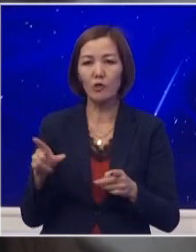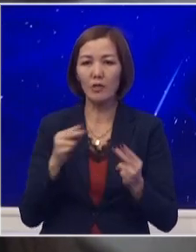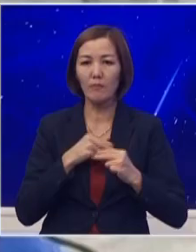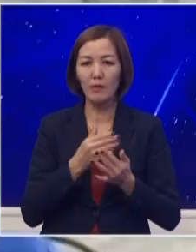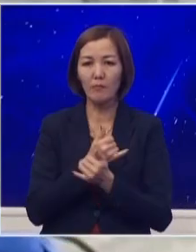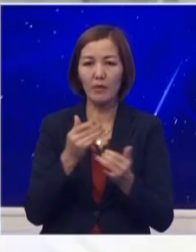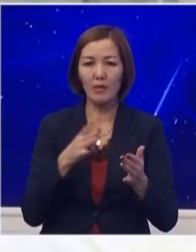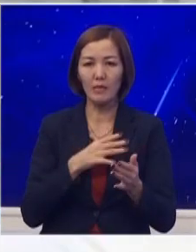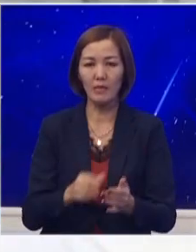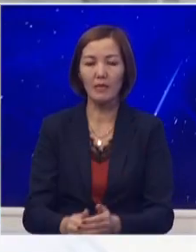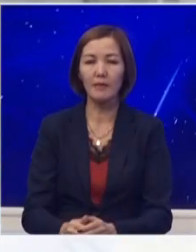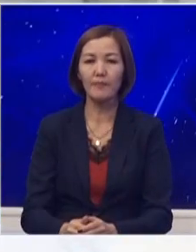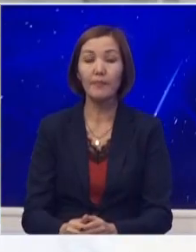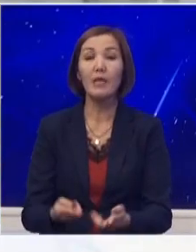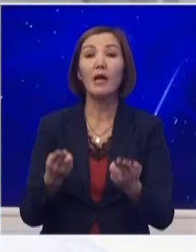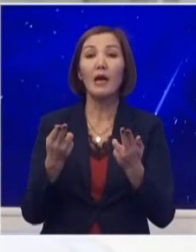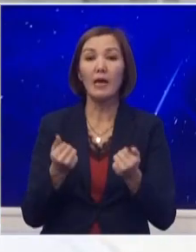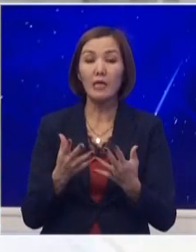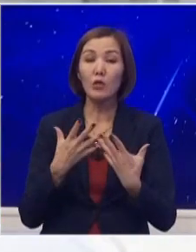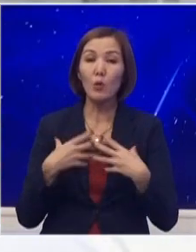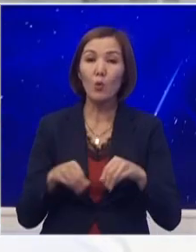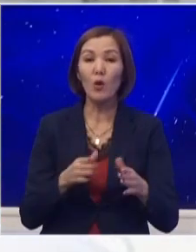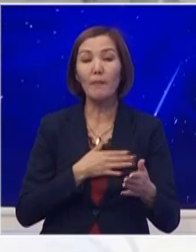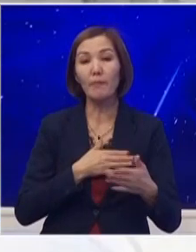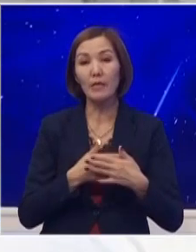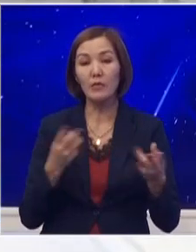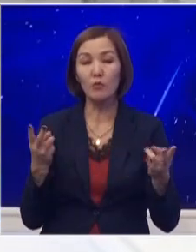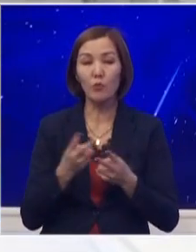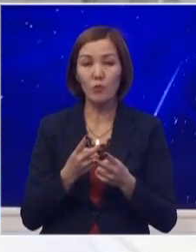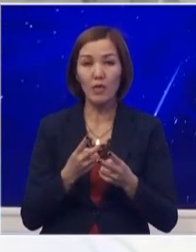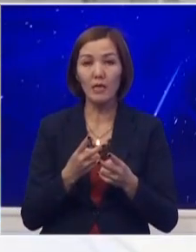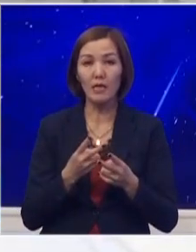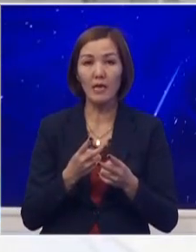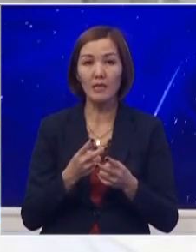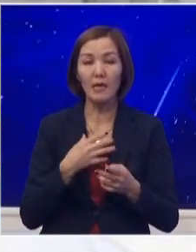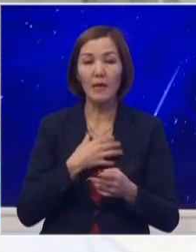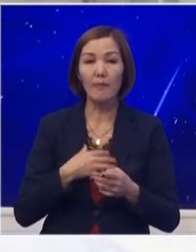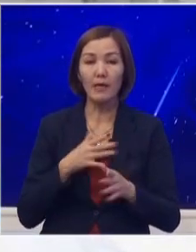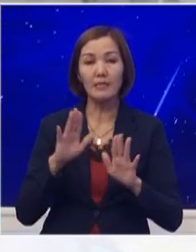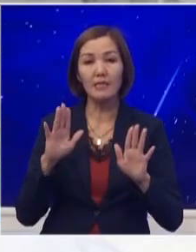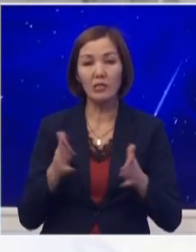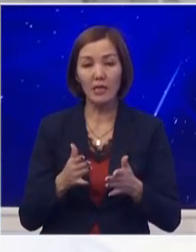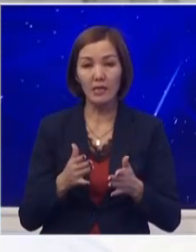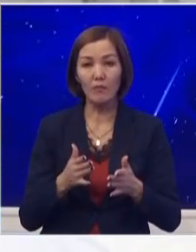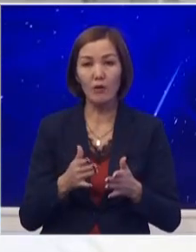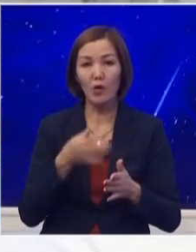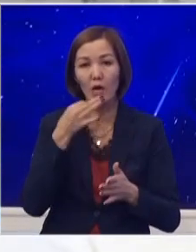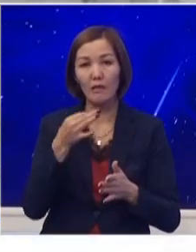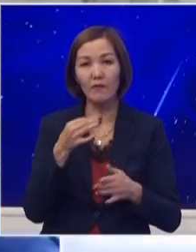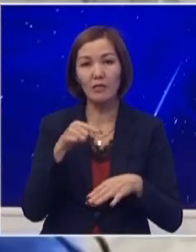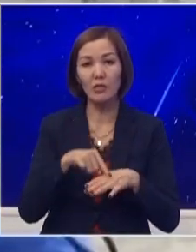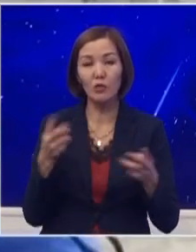етеді. Әрине, қоғам белсенді болуы керек. Ел азаматы ретінде маңызды сәт туғанда жауапкершілік сезіну